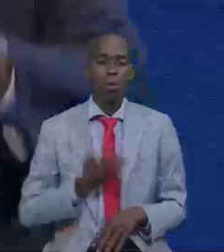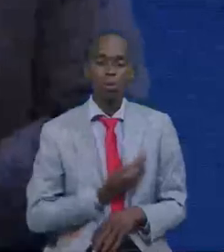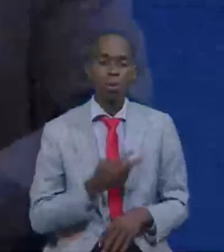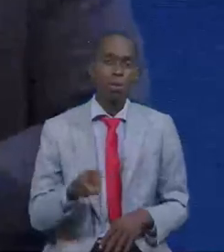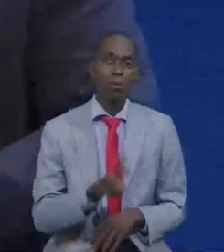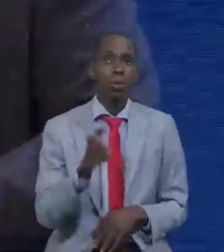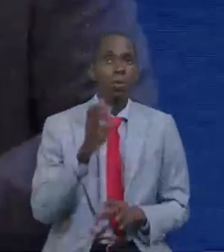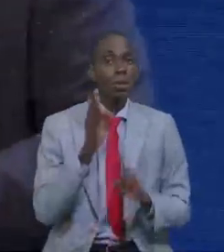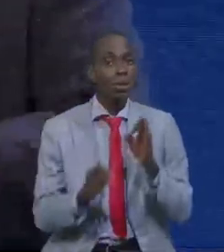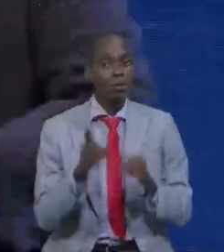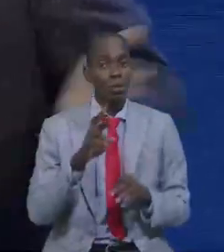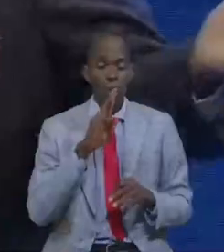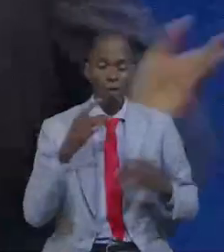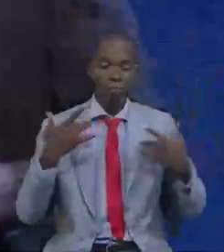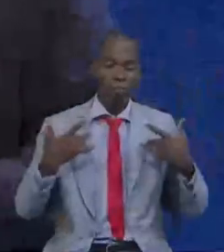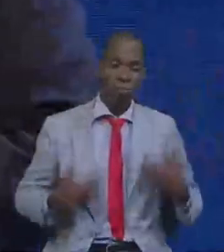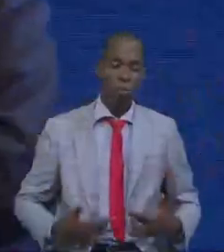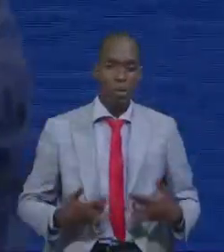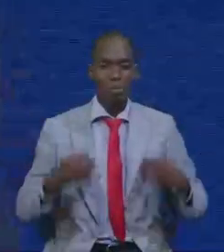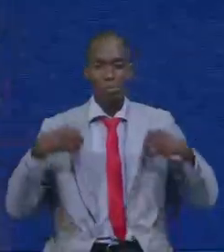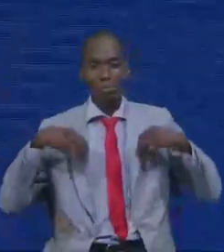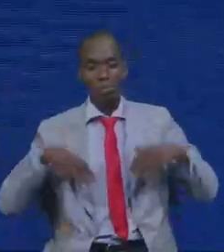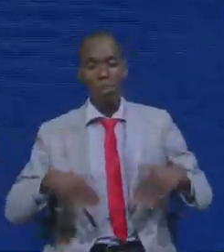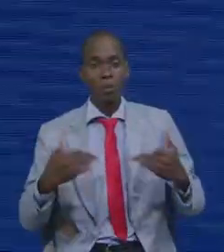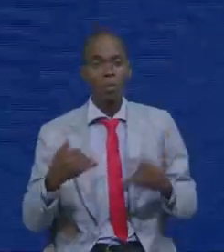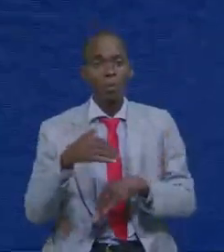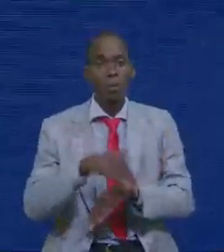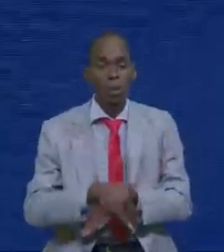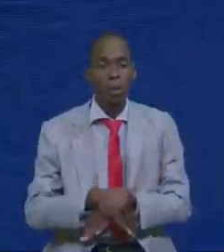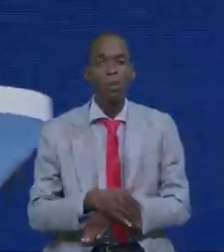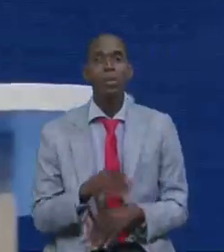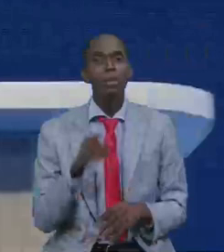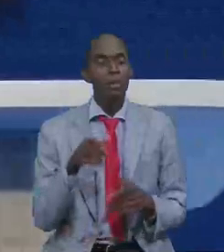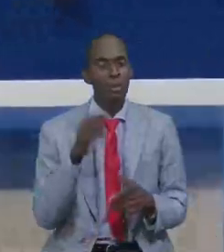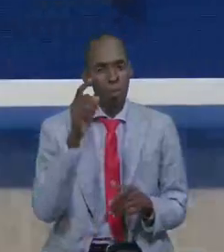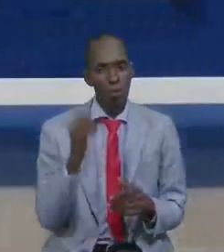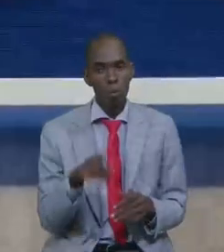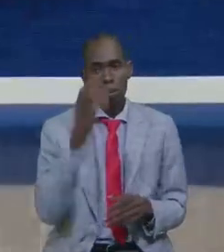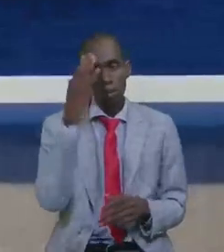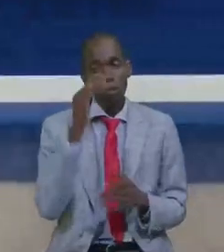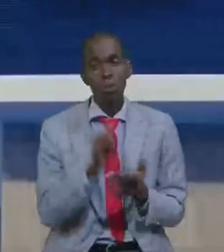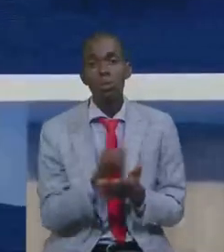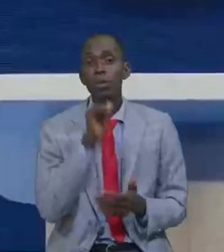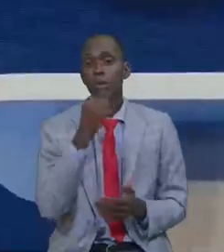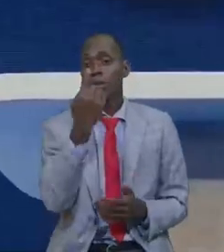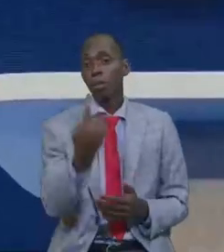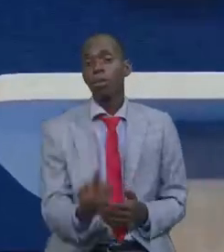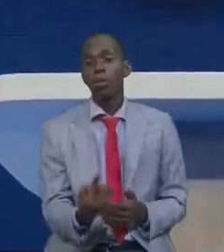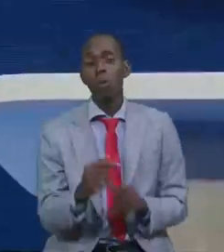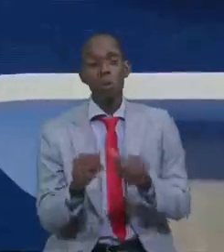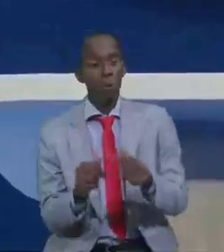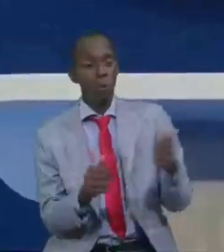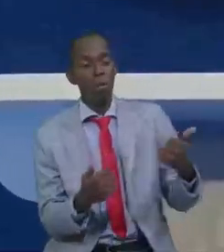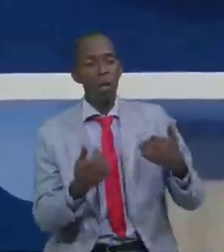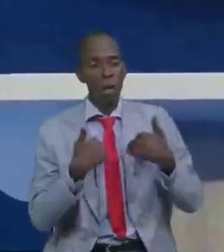découragé ce soir et si tu n'as jamais été encouragé, tu n'es pas seul, d'autres étaient découragés,